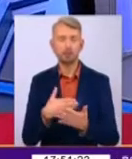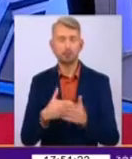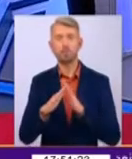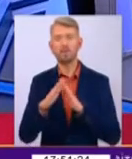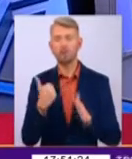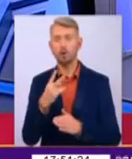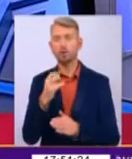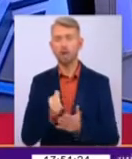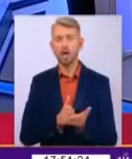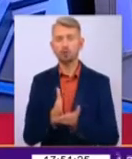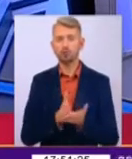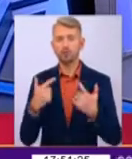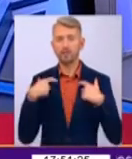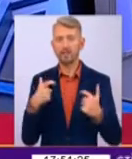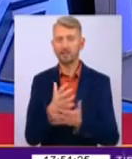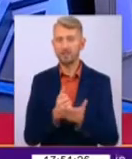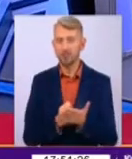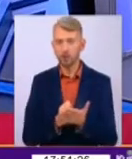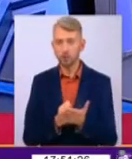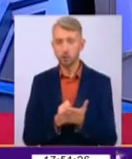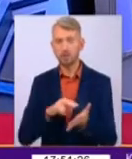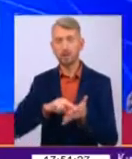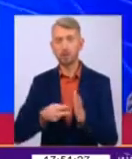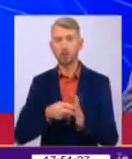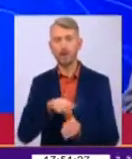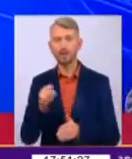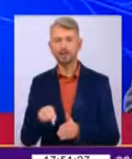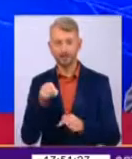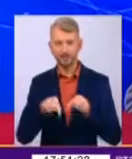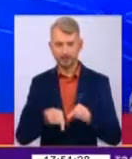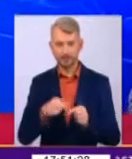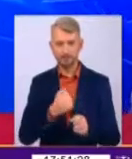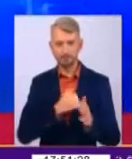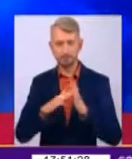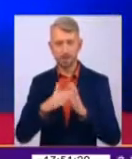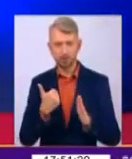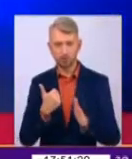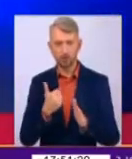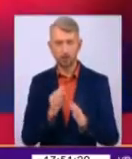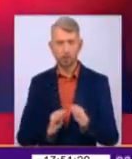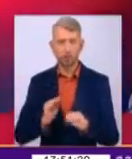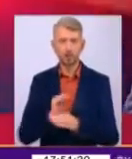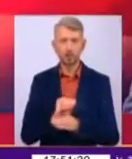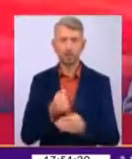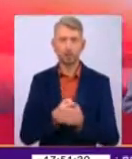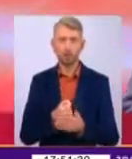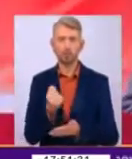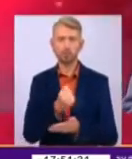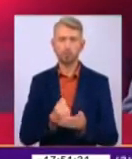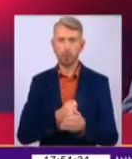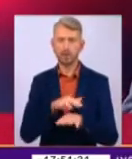призивають на службу офіцерів запасу, запланували їх в цей призов долучити до Збройних сил